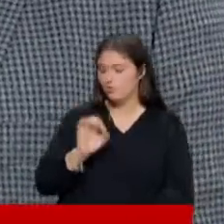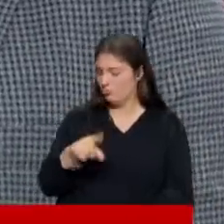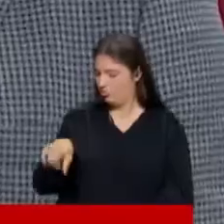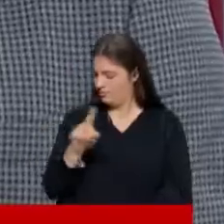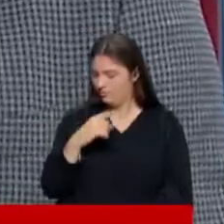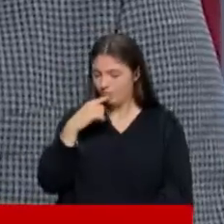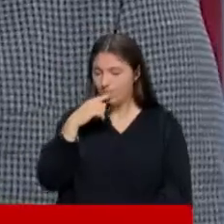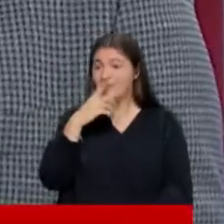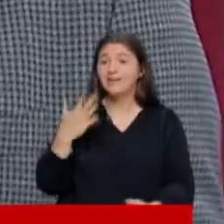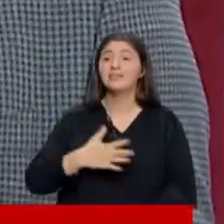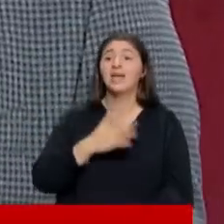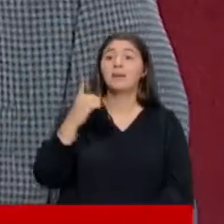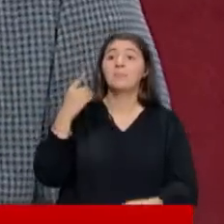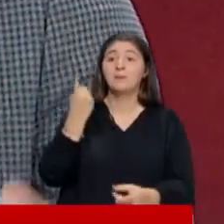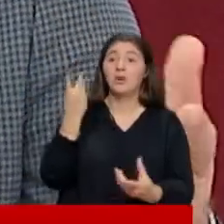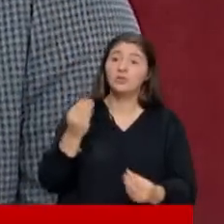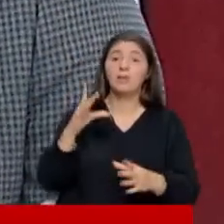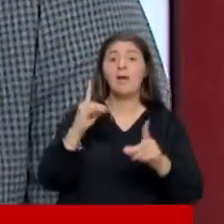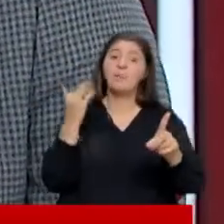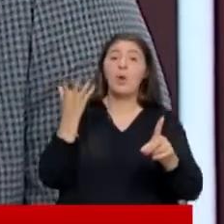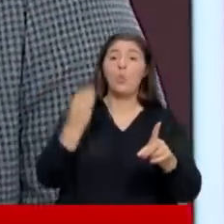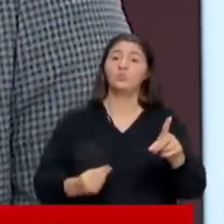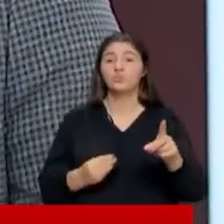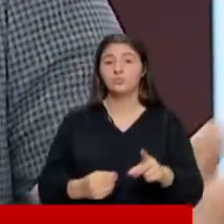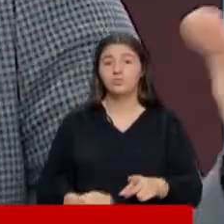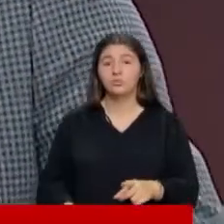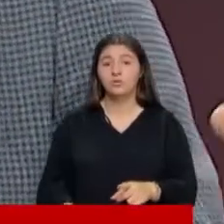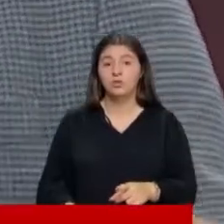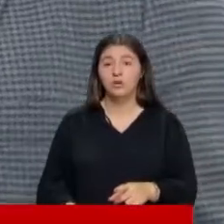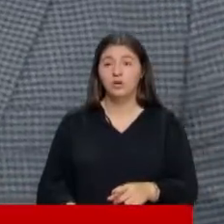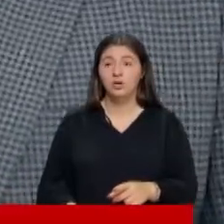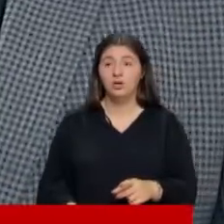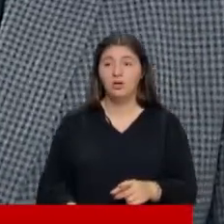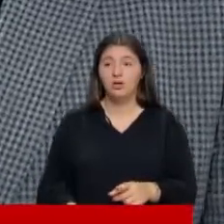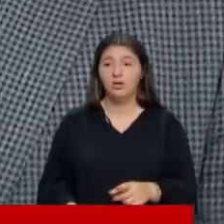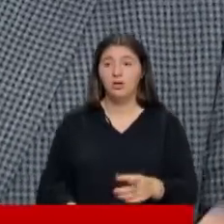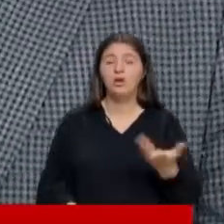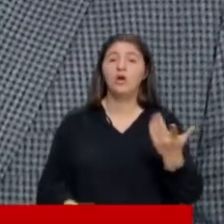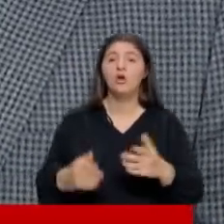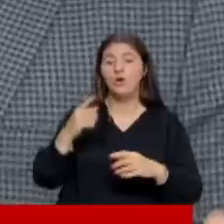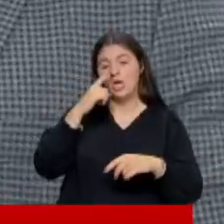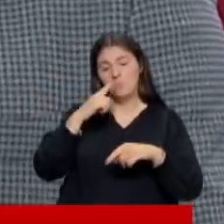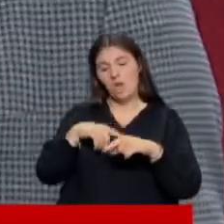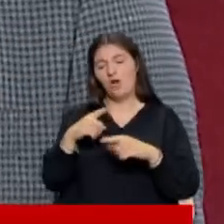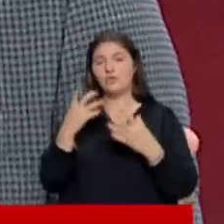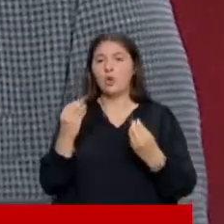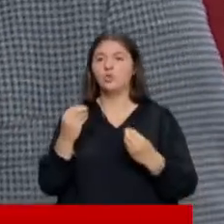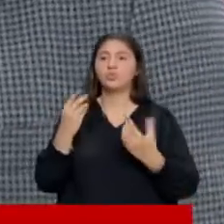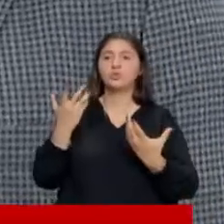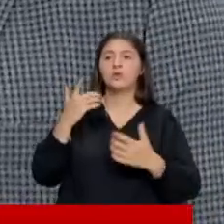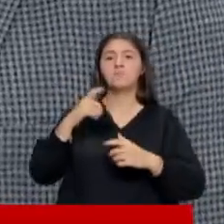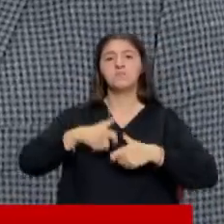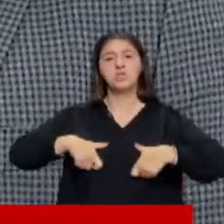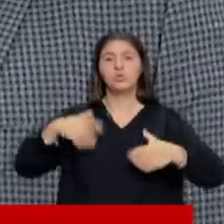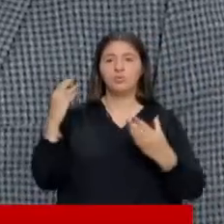başlamışlar ya CHP'li biri olacağına MHP'li biri olsun muhafazakar biri olsun milliyetçi biri